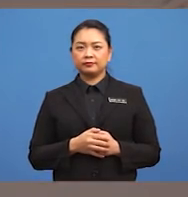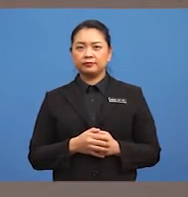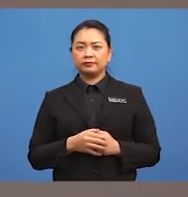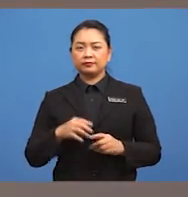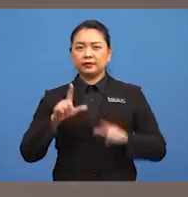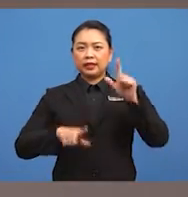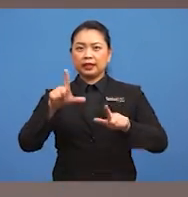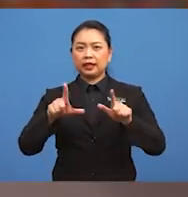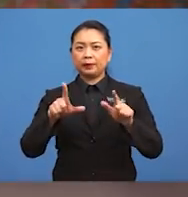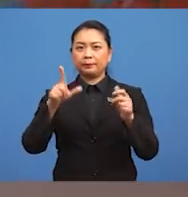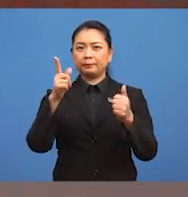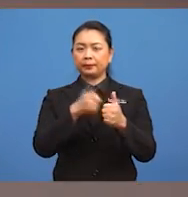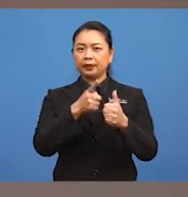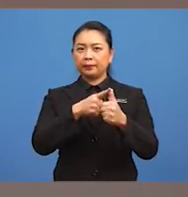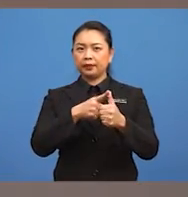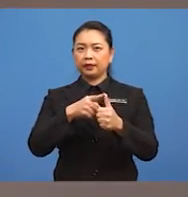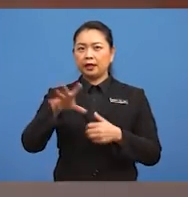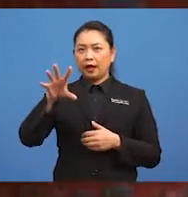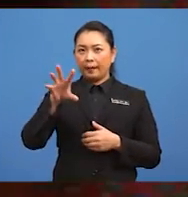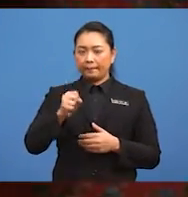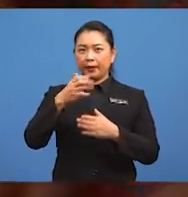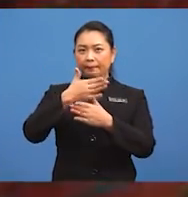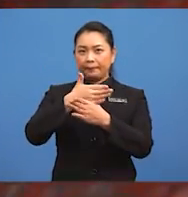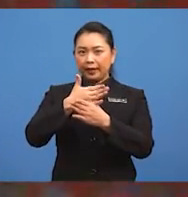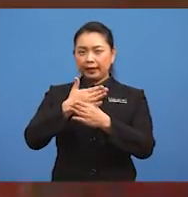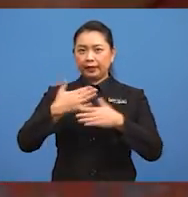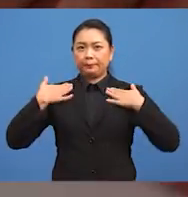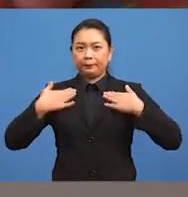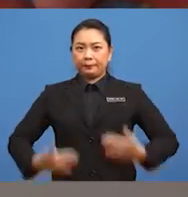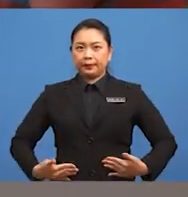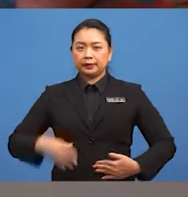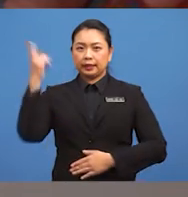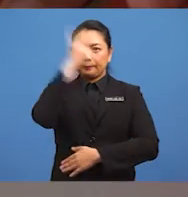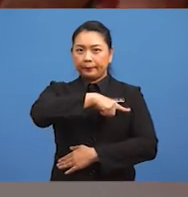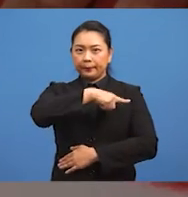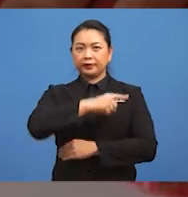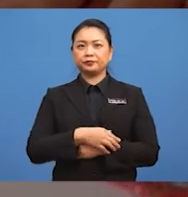Langkah pertama, ambil bahagian badan hadapan.